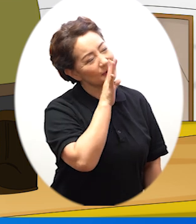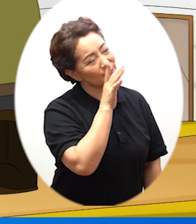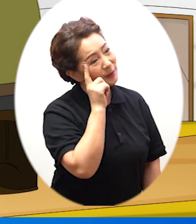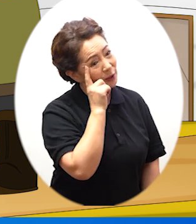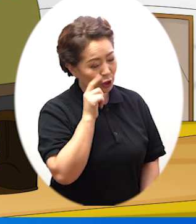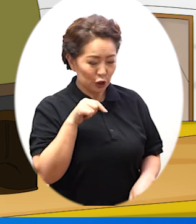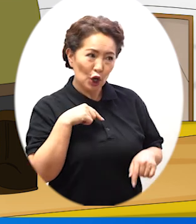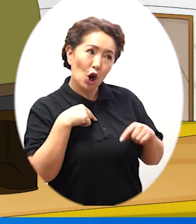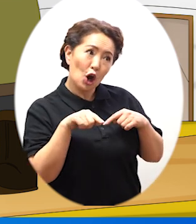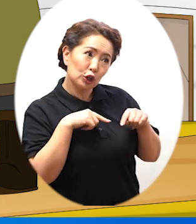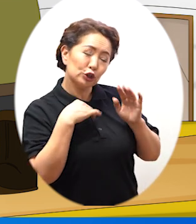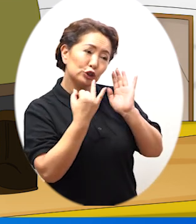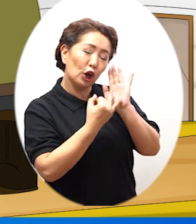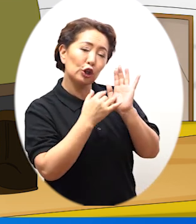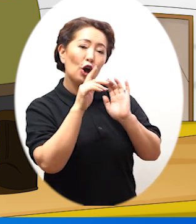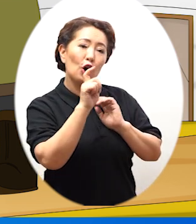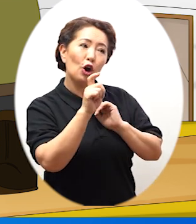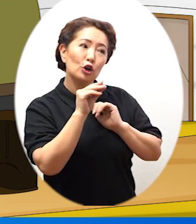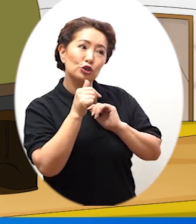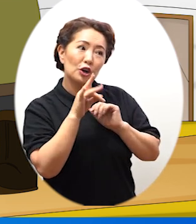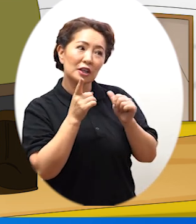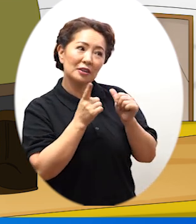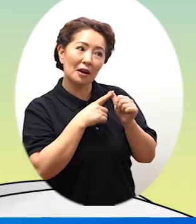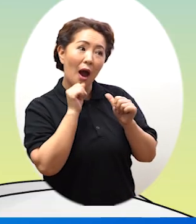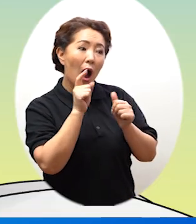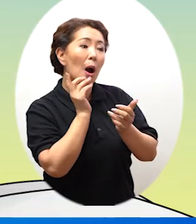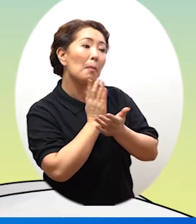энэ хаваар 7 хожгор гэдэг нэртэй ах нар байдаг болов?